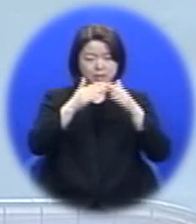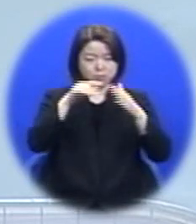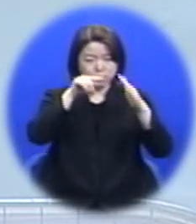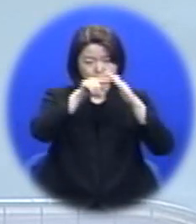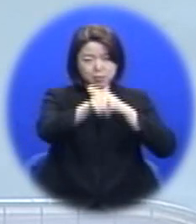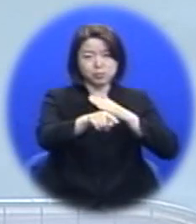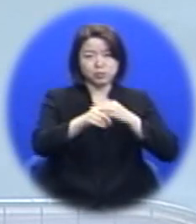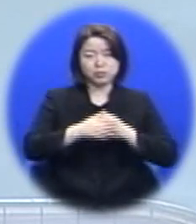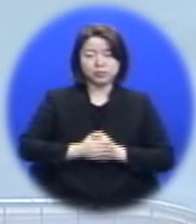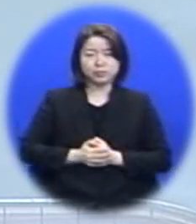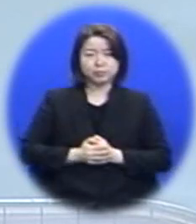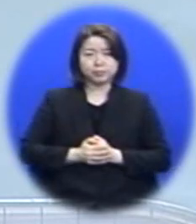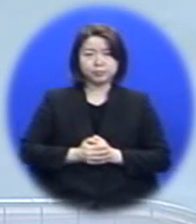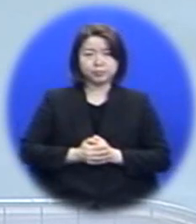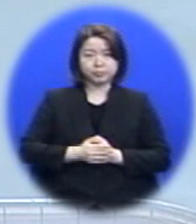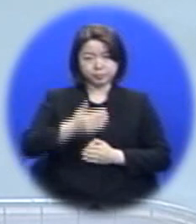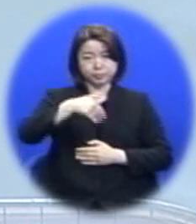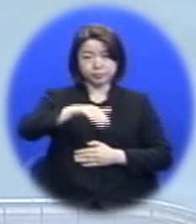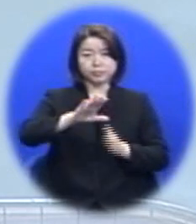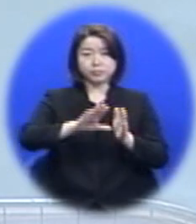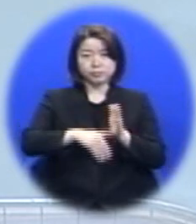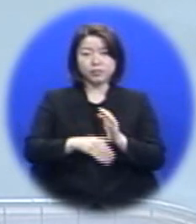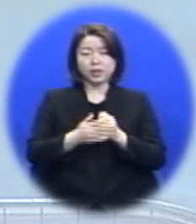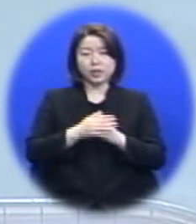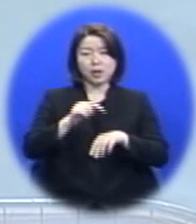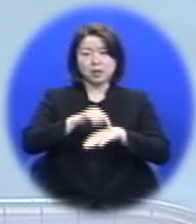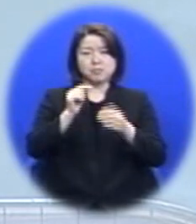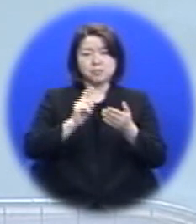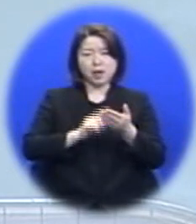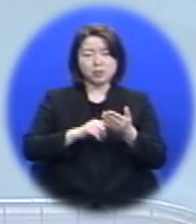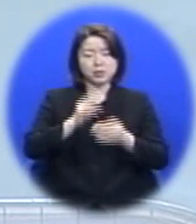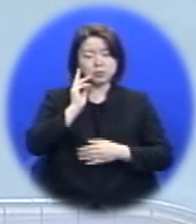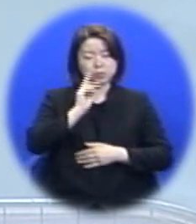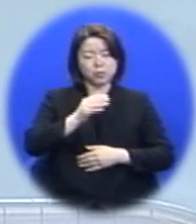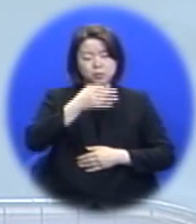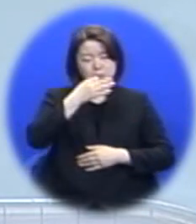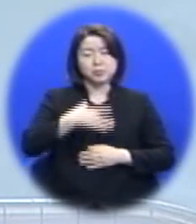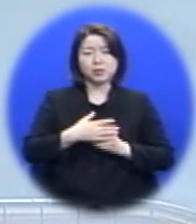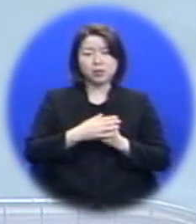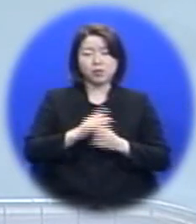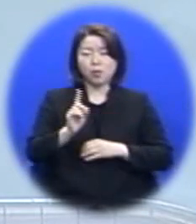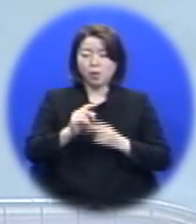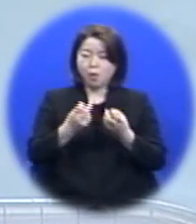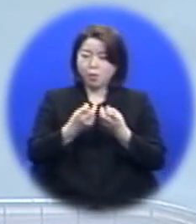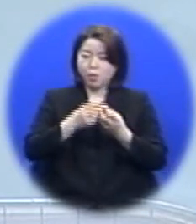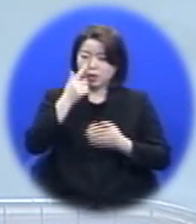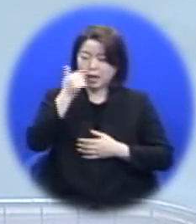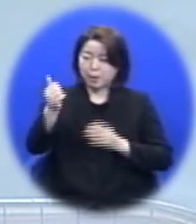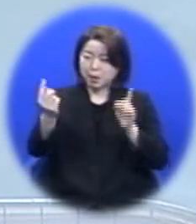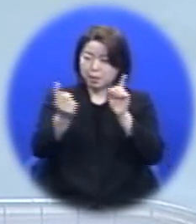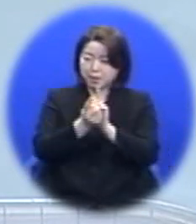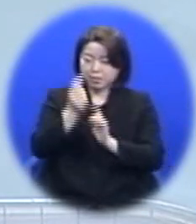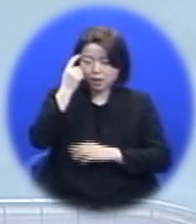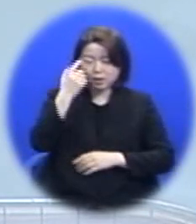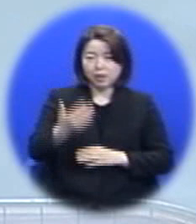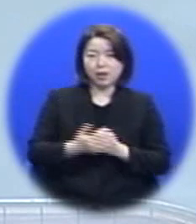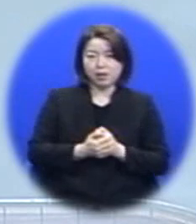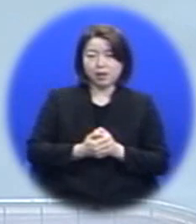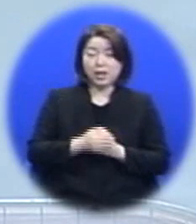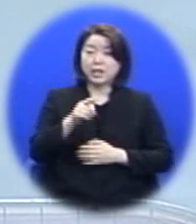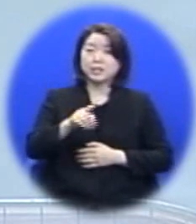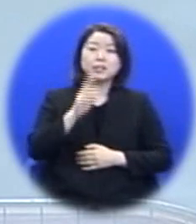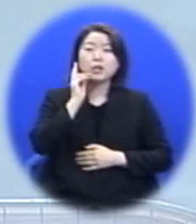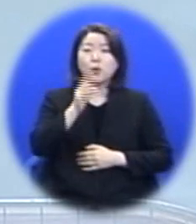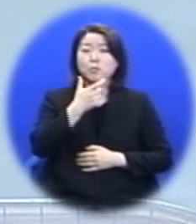찾아가요. 갈 때는 마음이 너무너무 힘들었어요. 어떻게 아버지를 볼까? 그게 너무